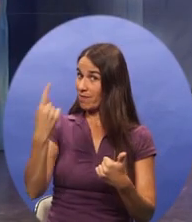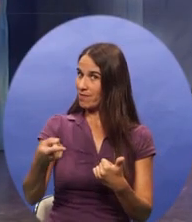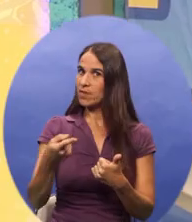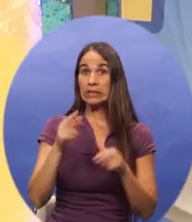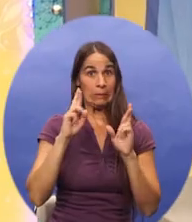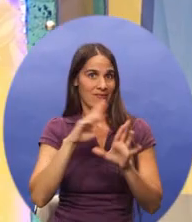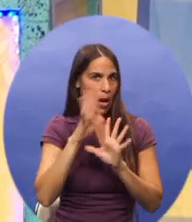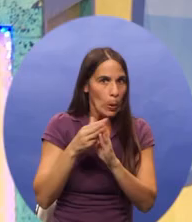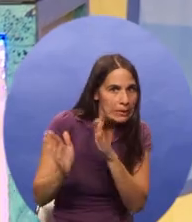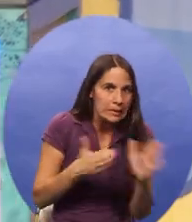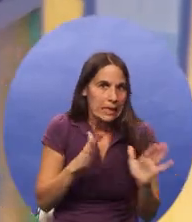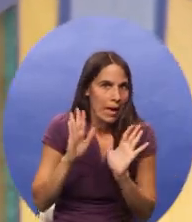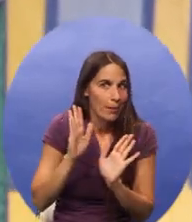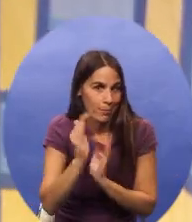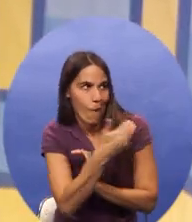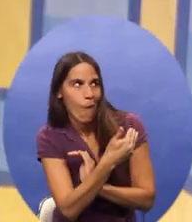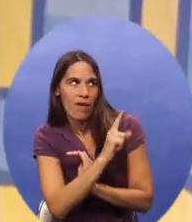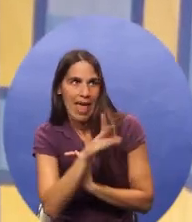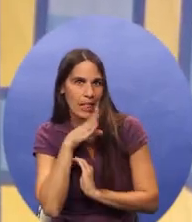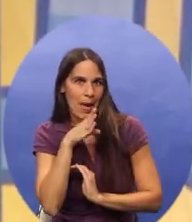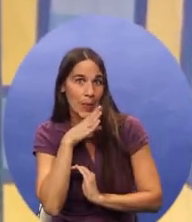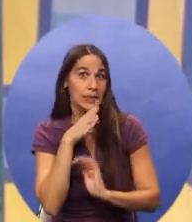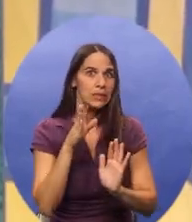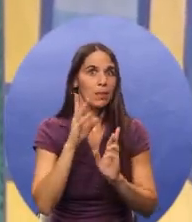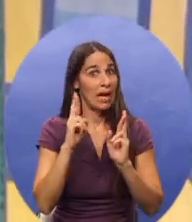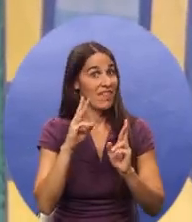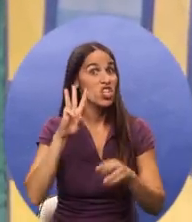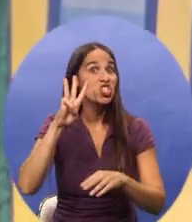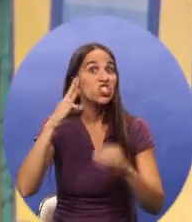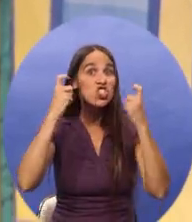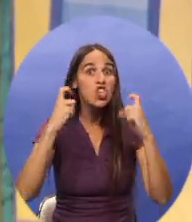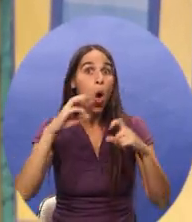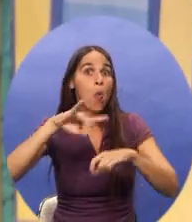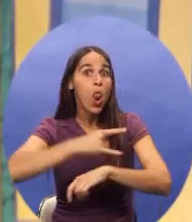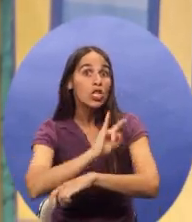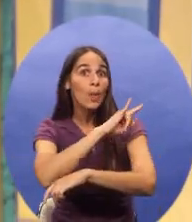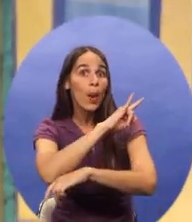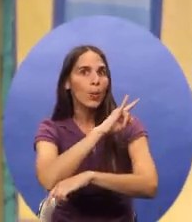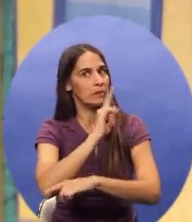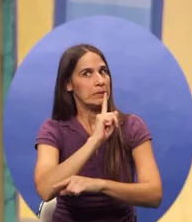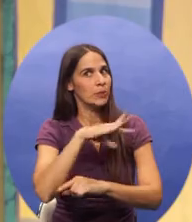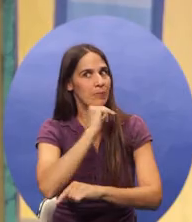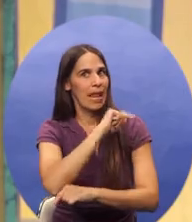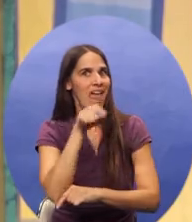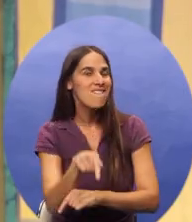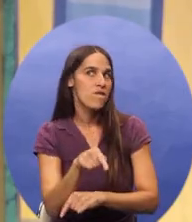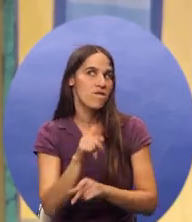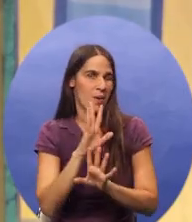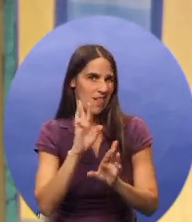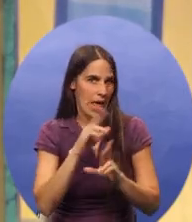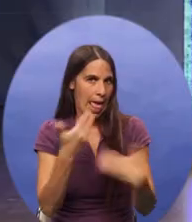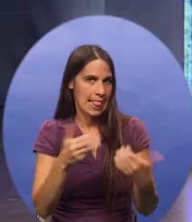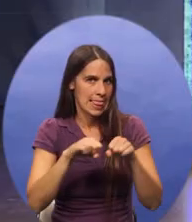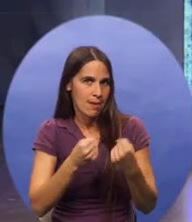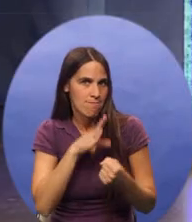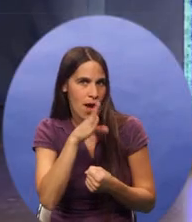שלי. אני מקווה שהכל יסתדר שם מאחורה ושאין יותר בעיות. אני מקווה ששאול השבלול הספיק להגיע ושאין יותר תקלות. טוב,